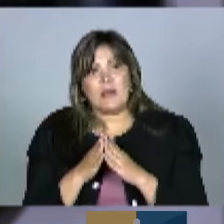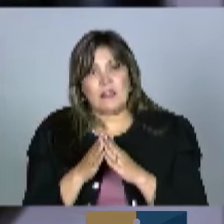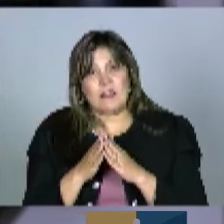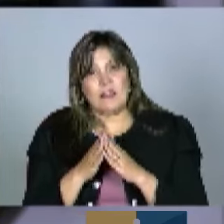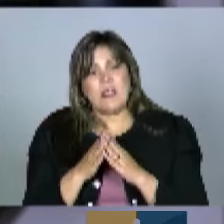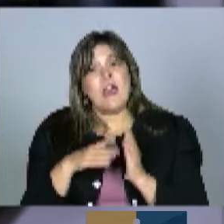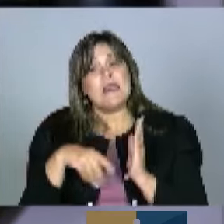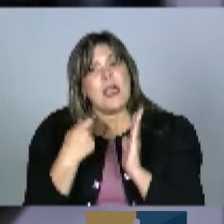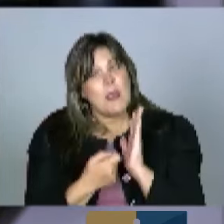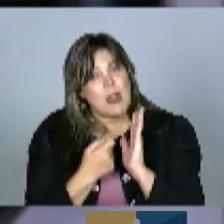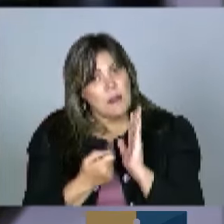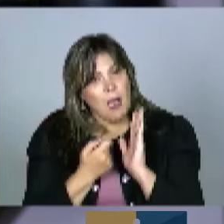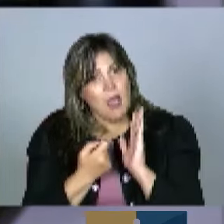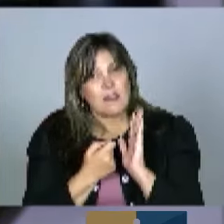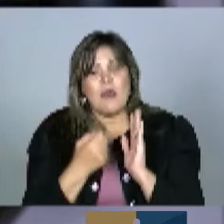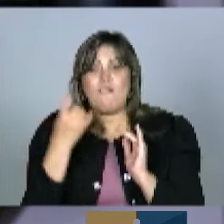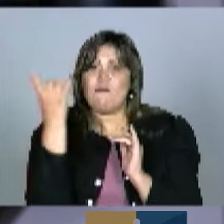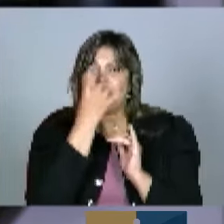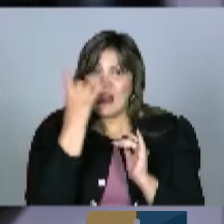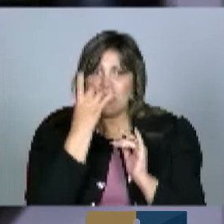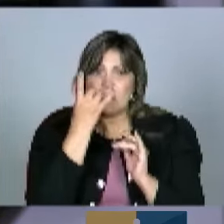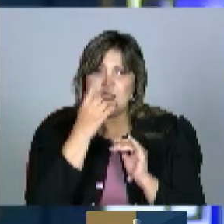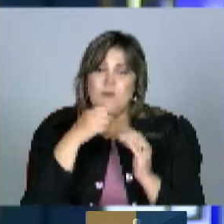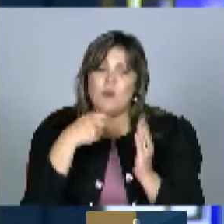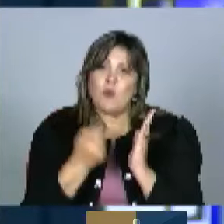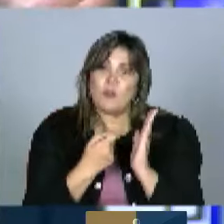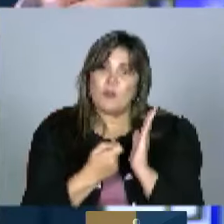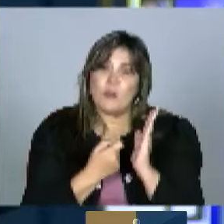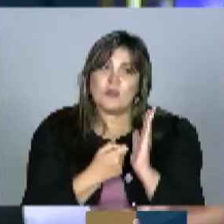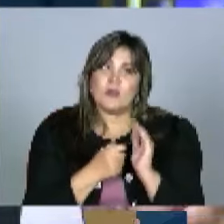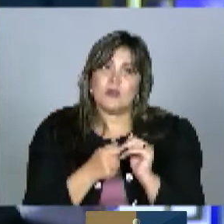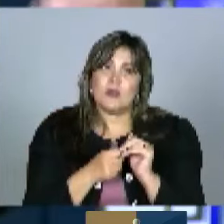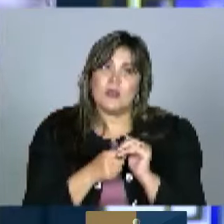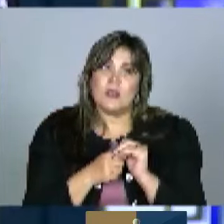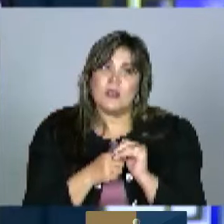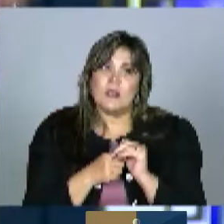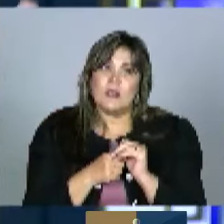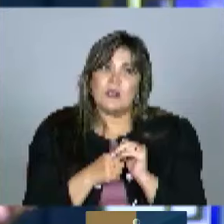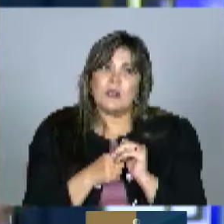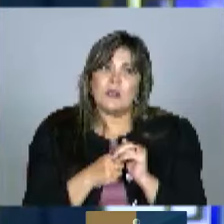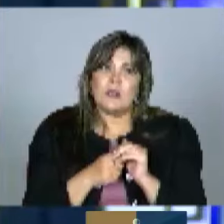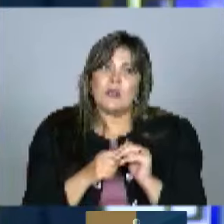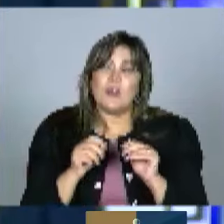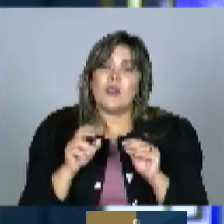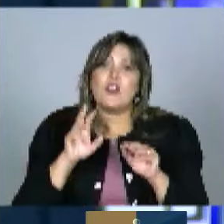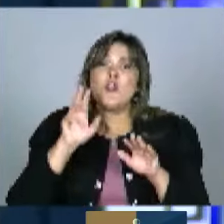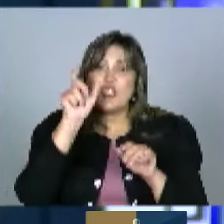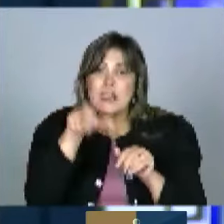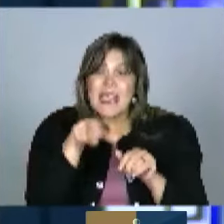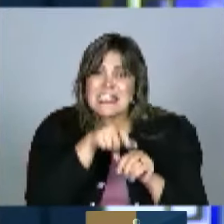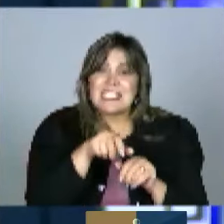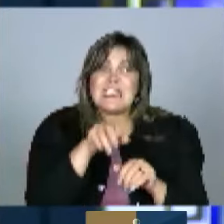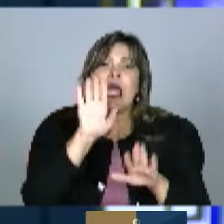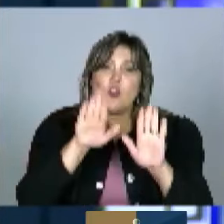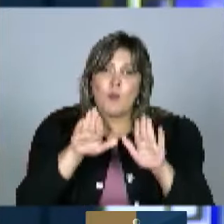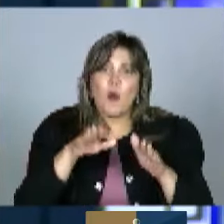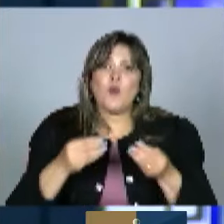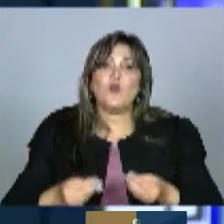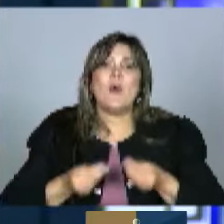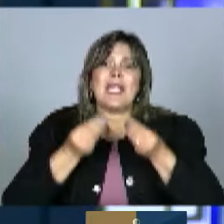اه تعمل محضر اثبات حاله في الاسم تمضيه على تعمل محضر اثبات حاله انه كانوا متواجدين اثناء تسليم